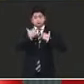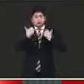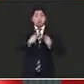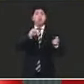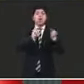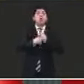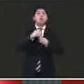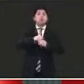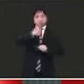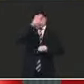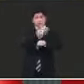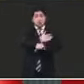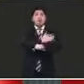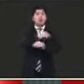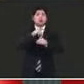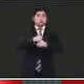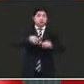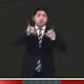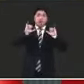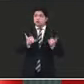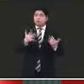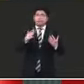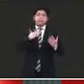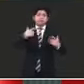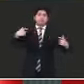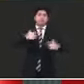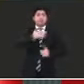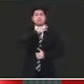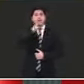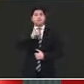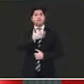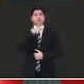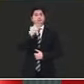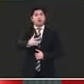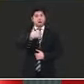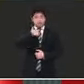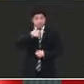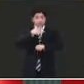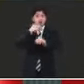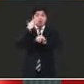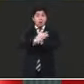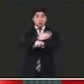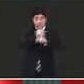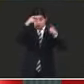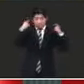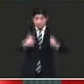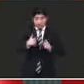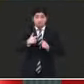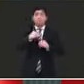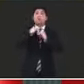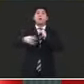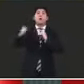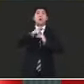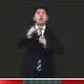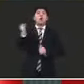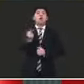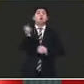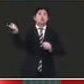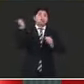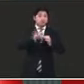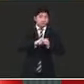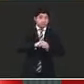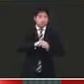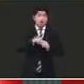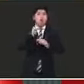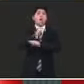ülkemizi de etkilemektedir ülke ve milletçe düzensiz göç akınından Hayat